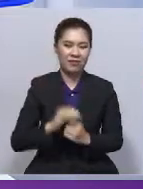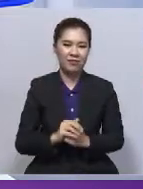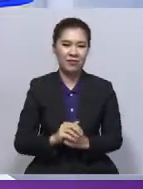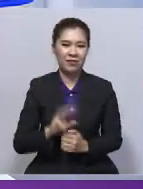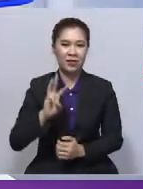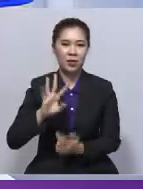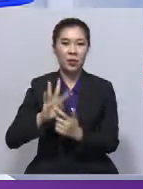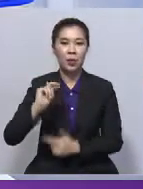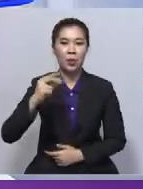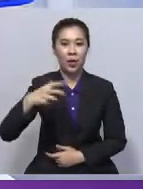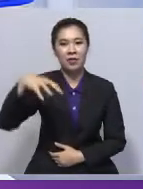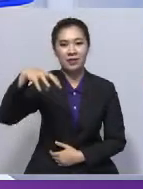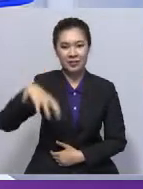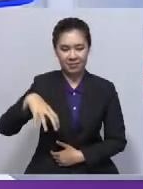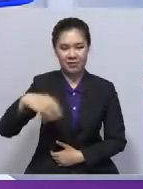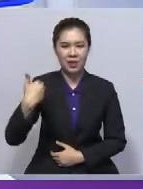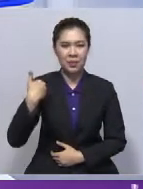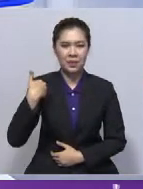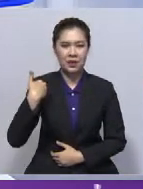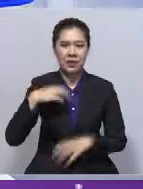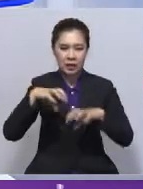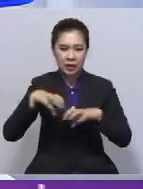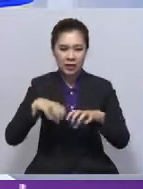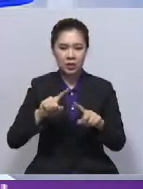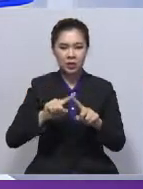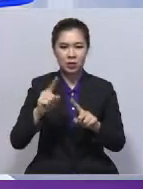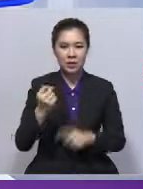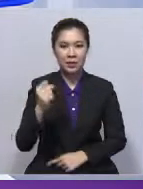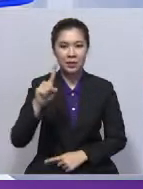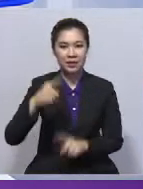ราชวังดุสิตและที่บริเวณสนามเสือป่าจัดยาวเลย11มีนาคมนะคะ